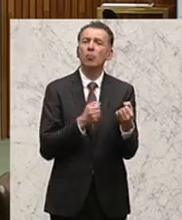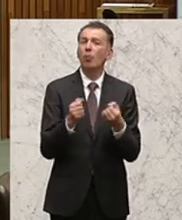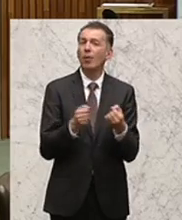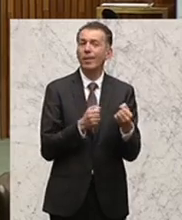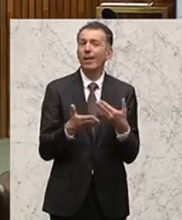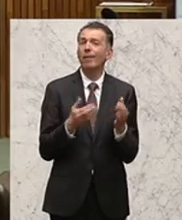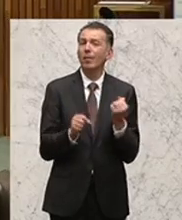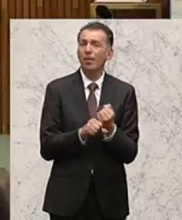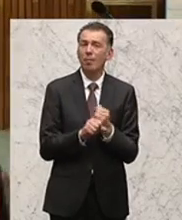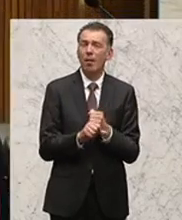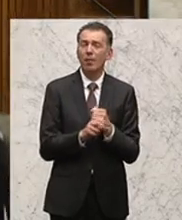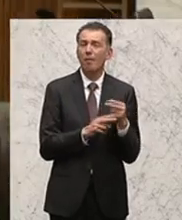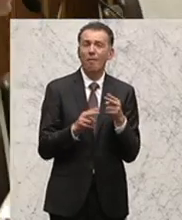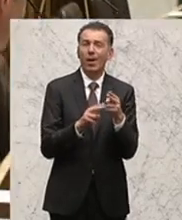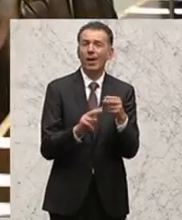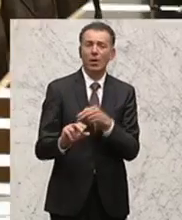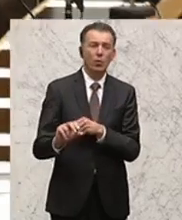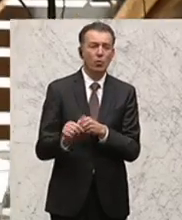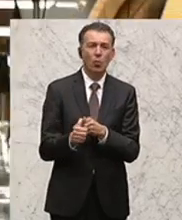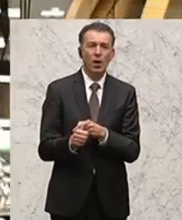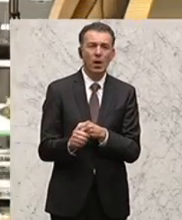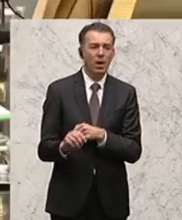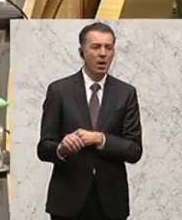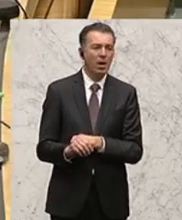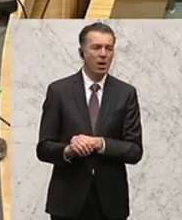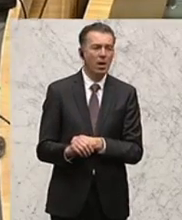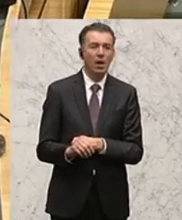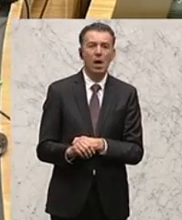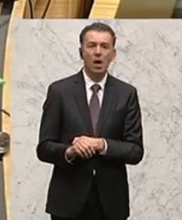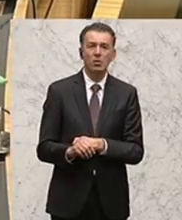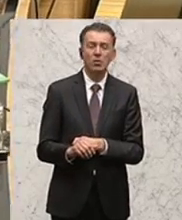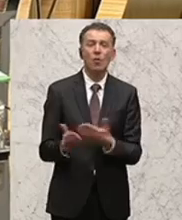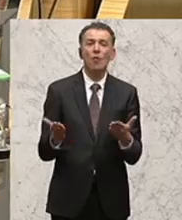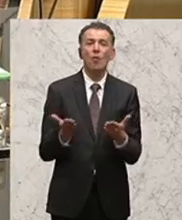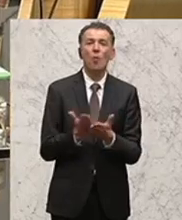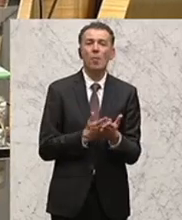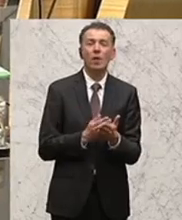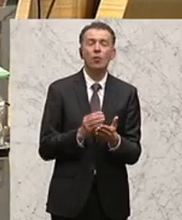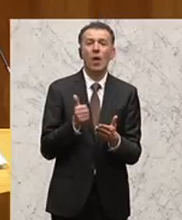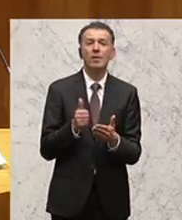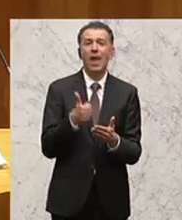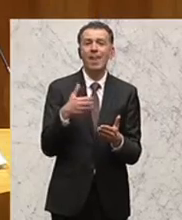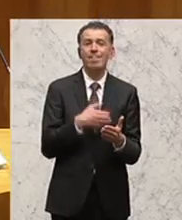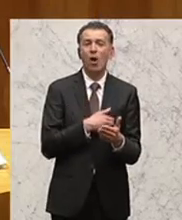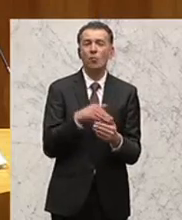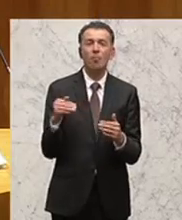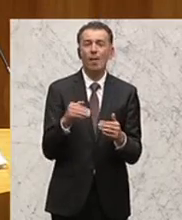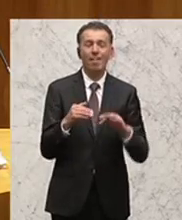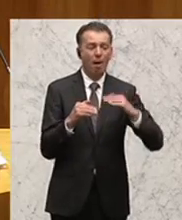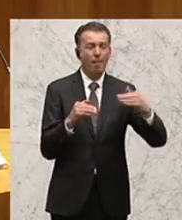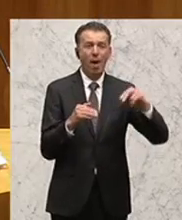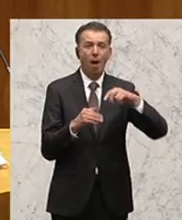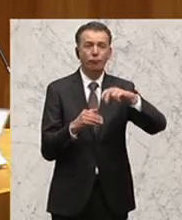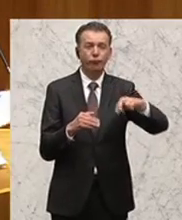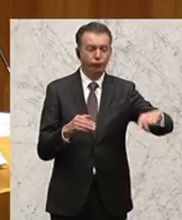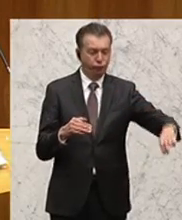Weg gewählt, zuerst einmal 1000 Meter unter Meeresniveau zu gehen. Und jetzt haben wir eine